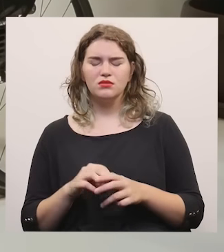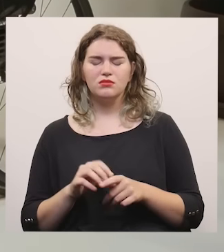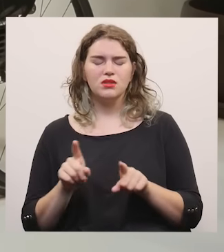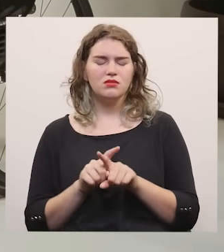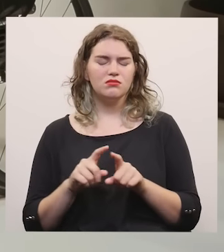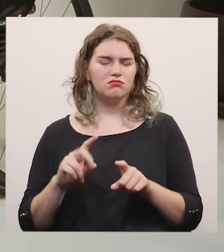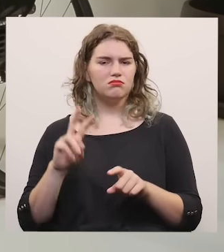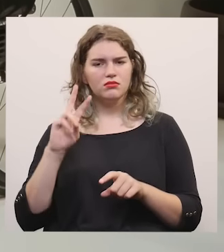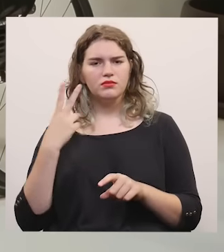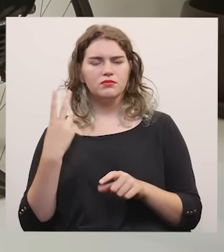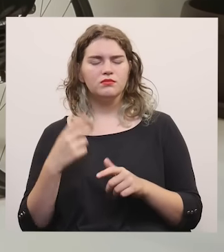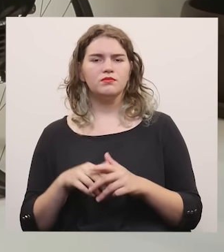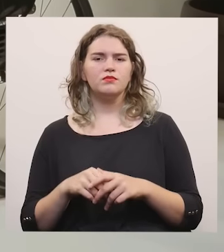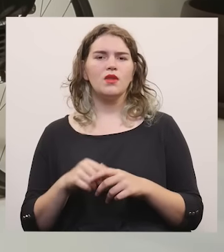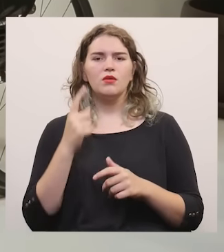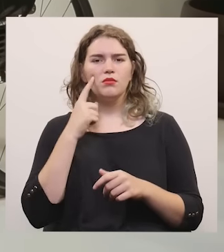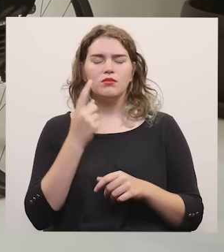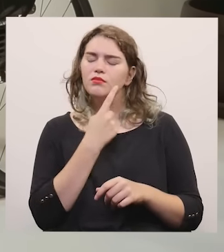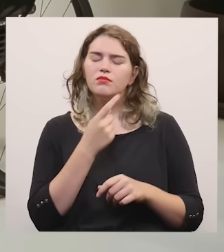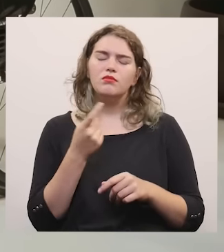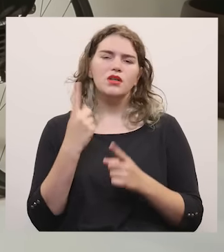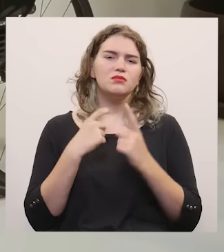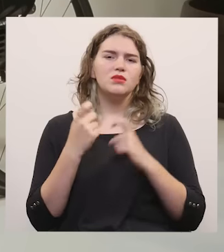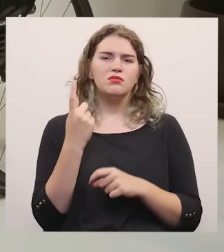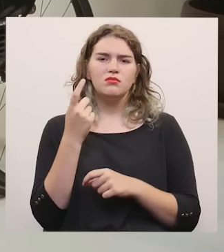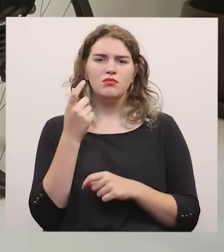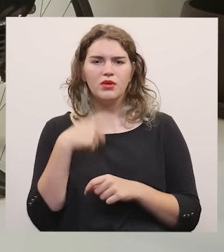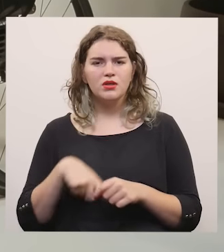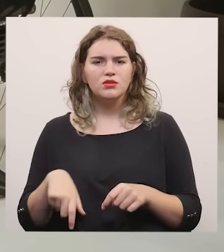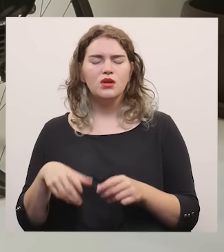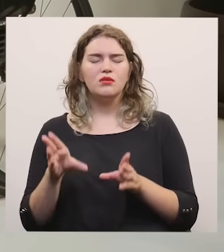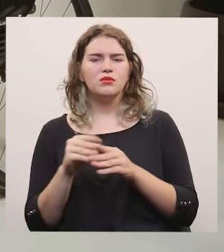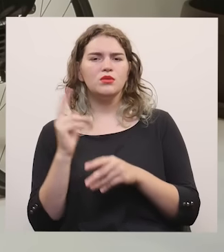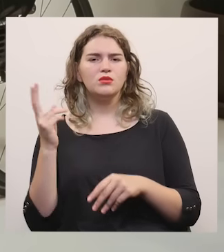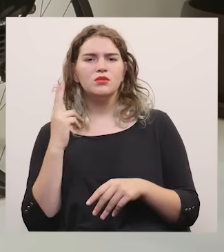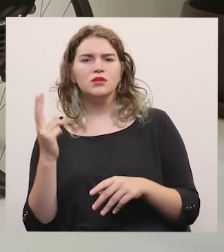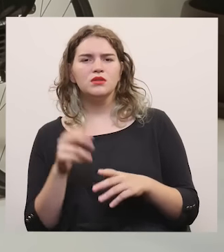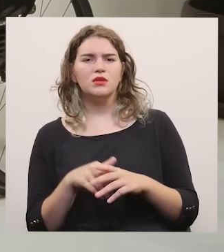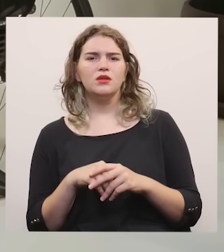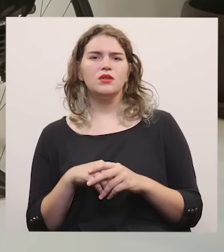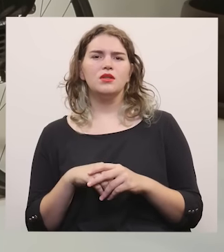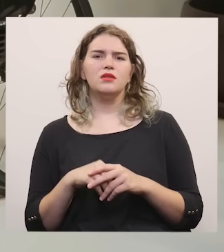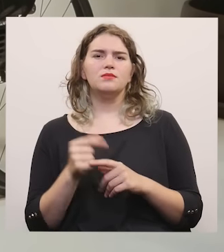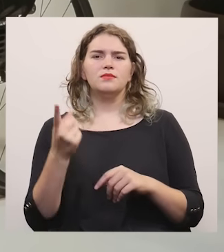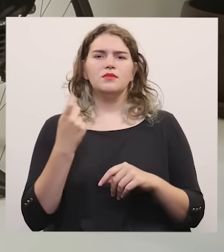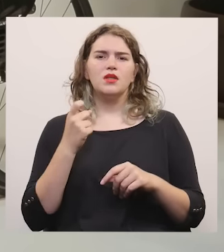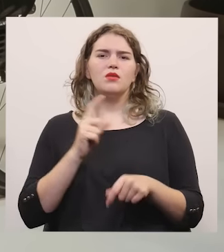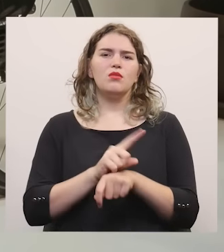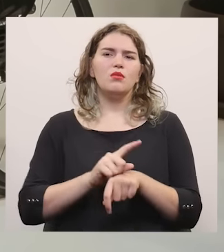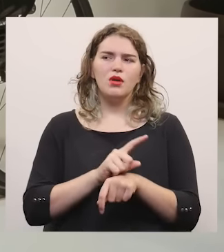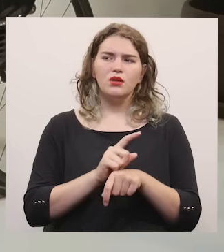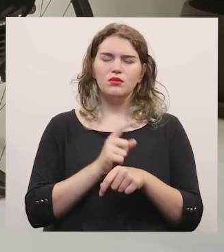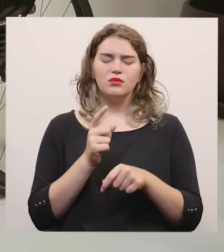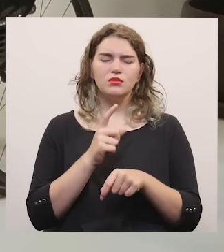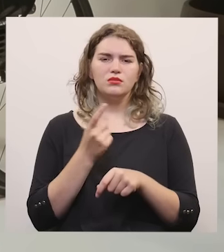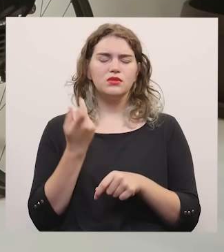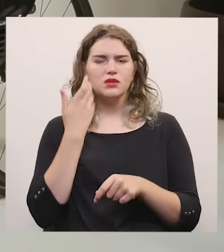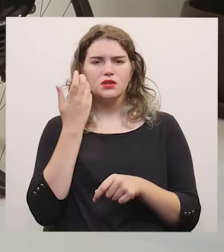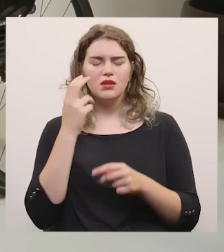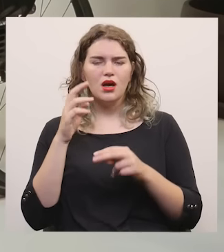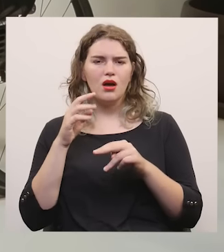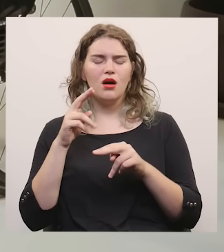100%. A fost o primă experiență personală, pot să zic, cu Dumnezeu. De la momentul în care am